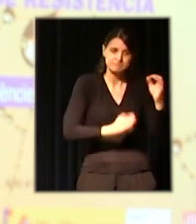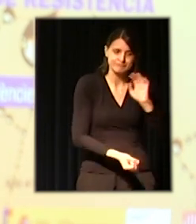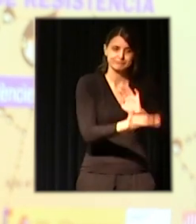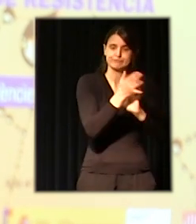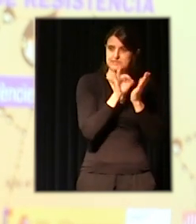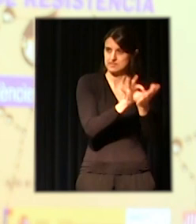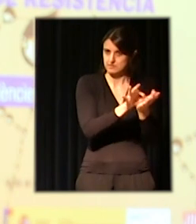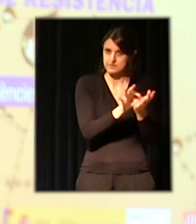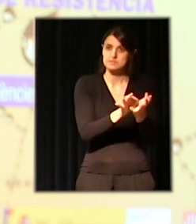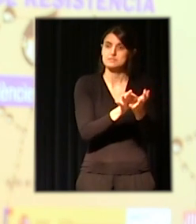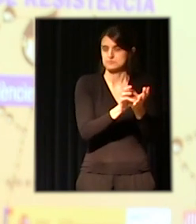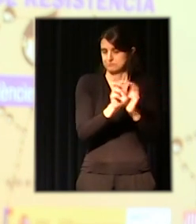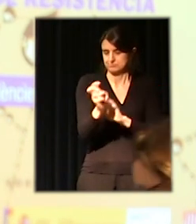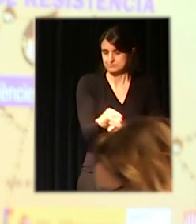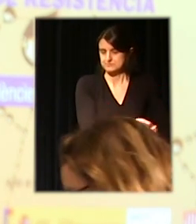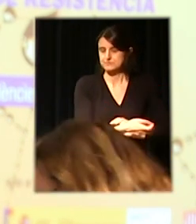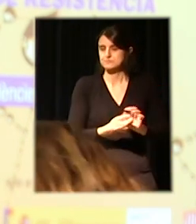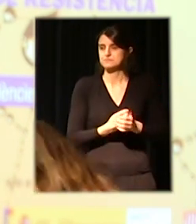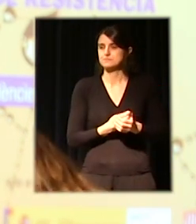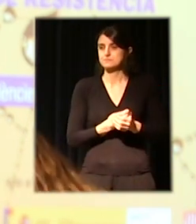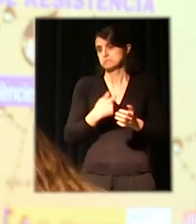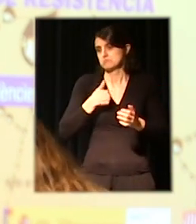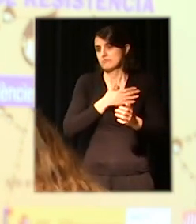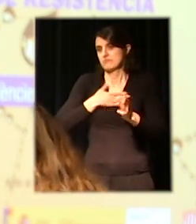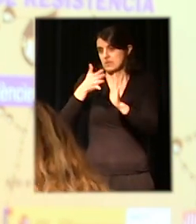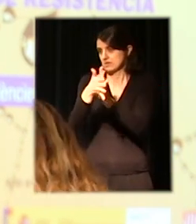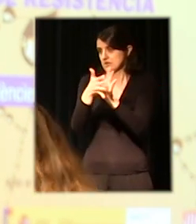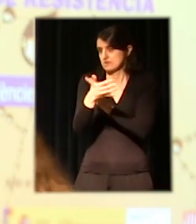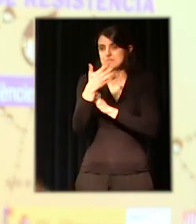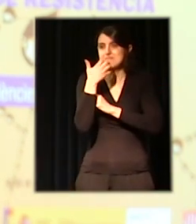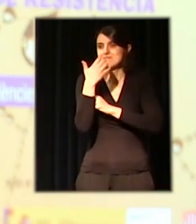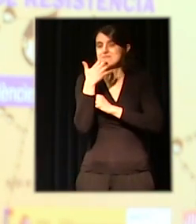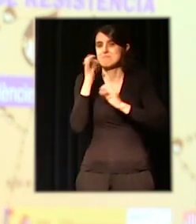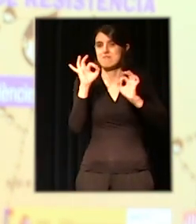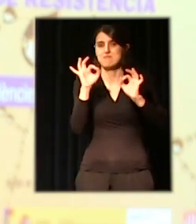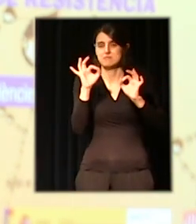etc, etc. Per tant, us ho volia explicar com a exemple